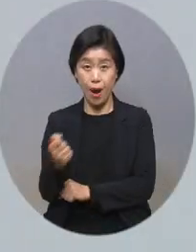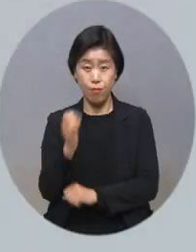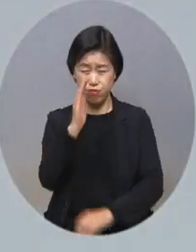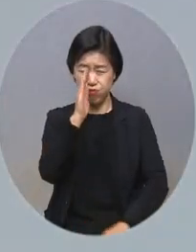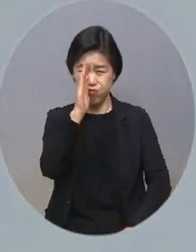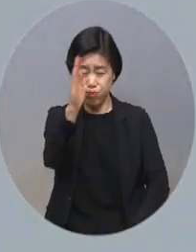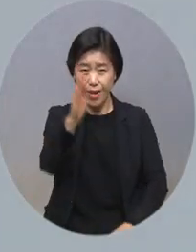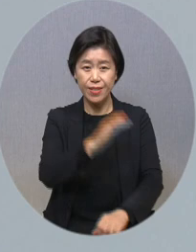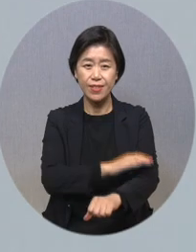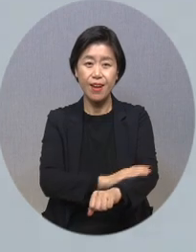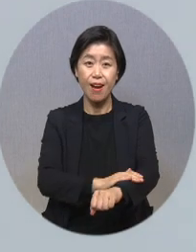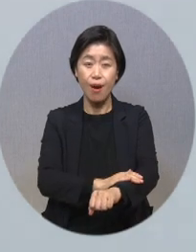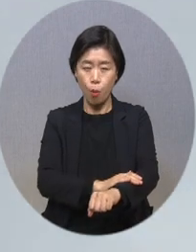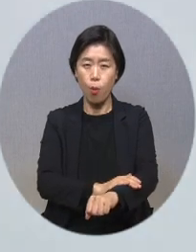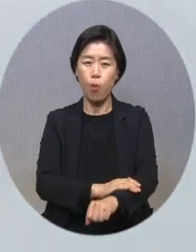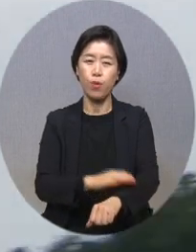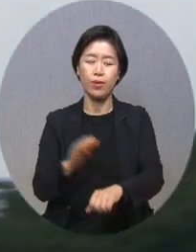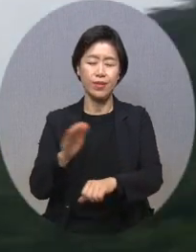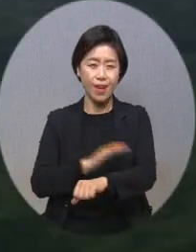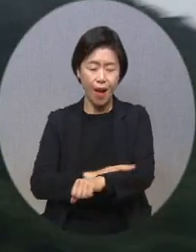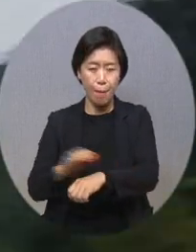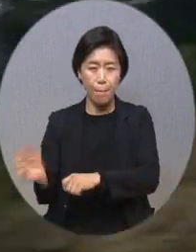와, 제대로 맞았다. 제대로